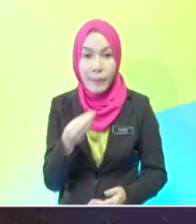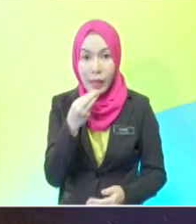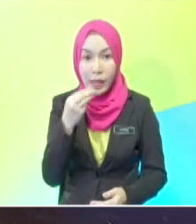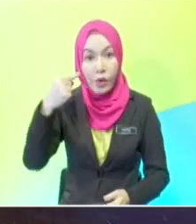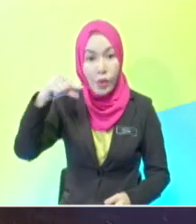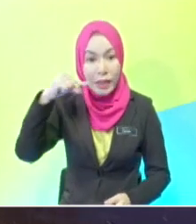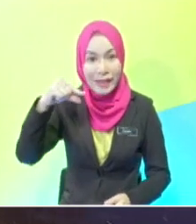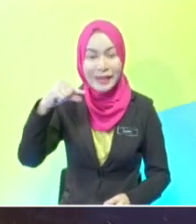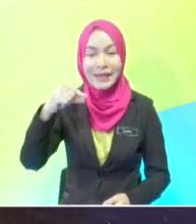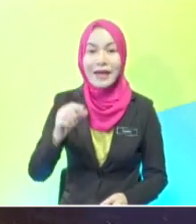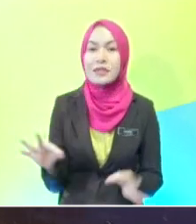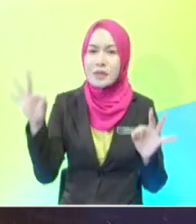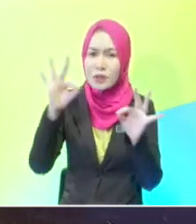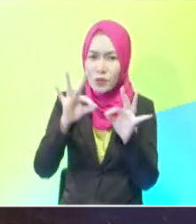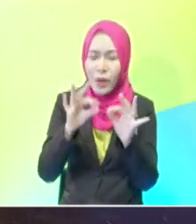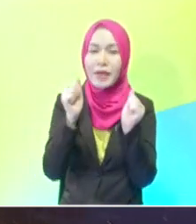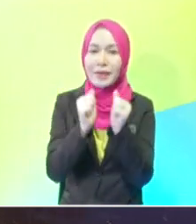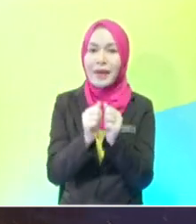seharian kita